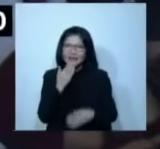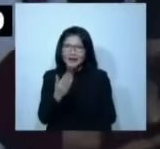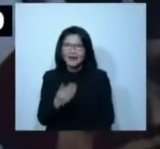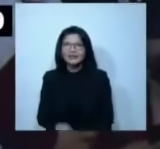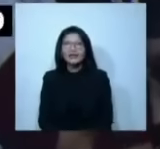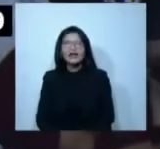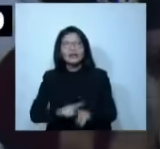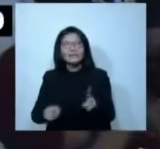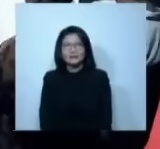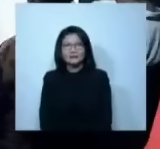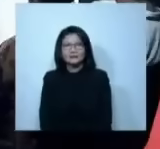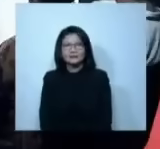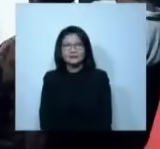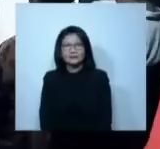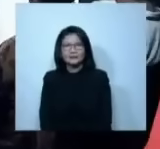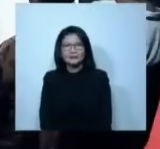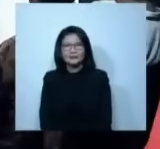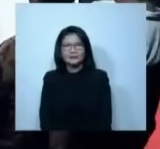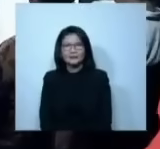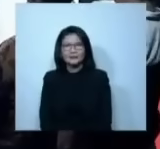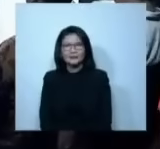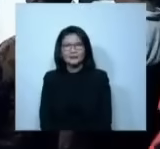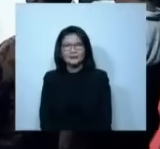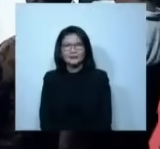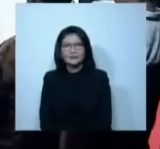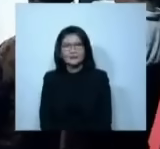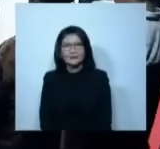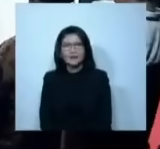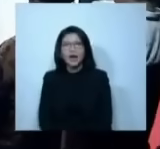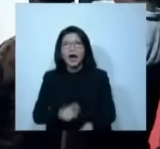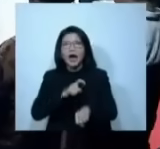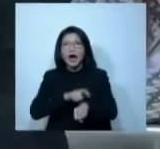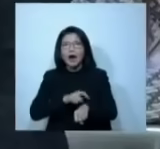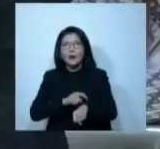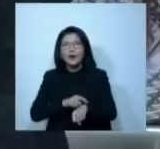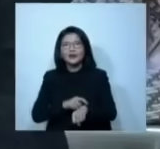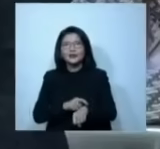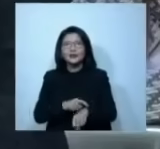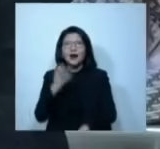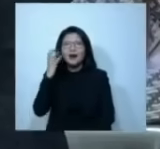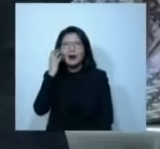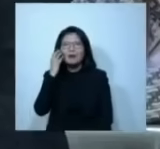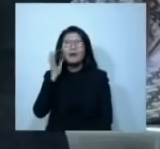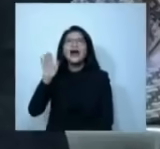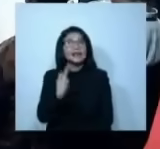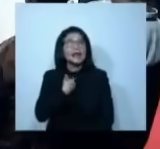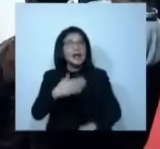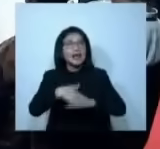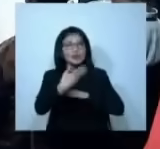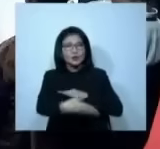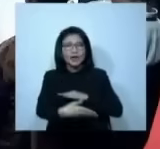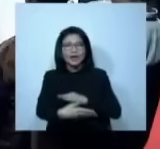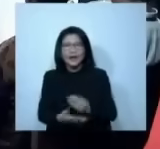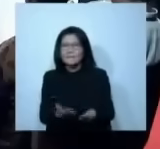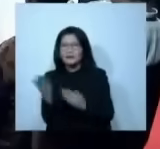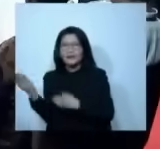yang SP Citizen gitu ya Yang bisa ters apa apa ya terhembus angin angin Ke Kanan Ke Kanan Ke Kiri Ke Kiri